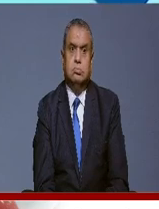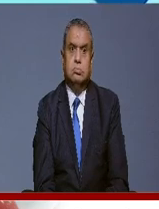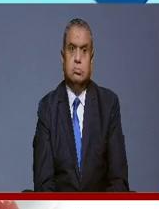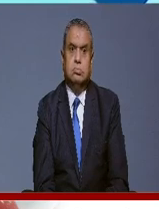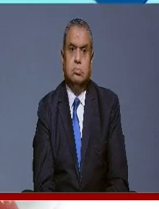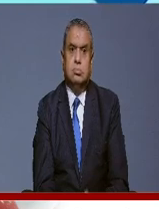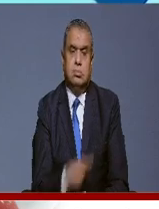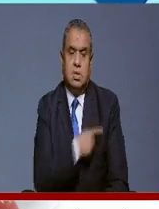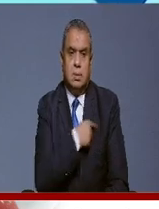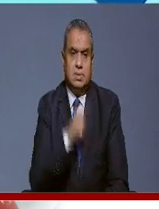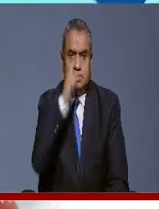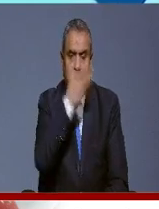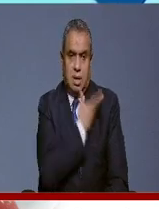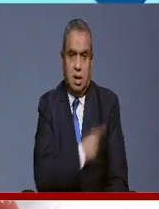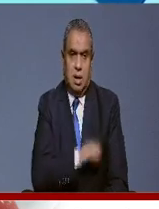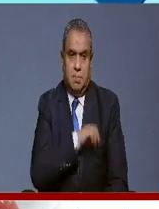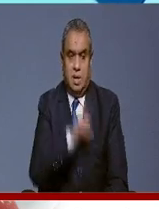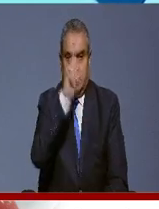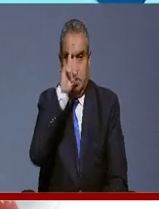بسم الله الرحمن الرحيم.